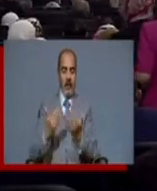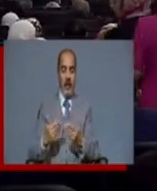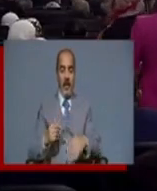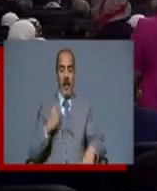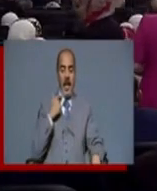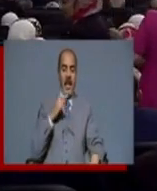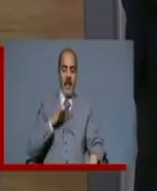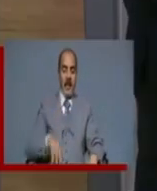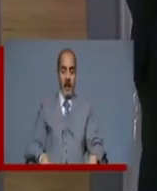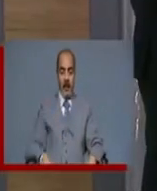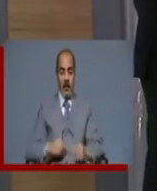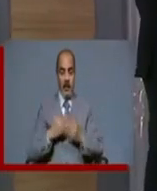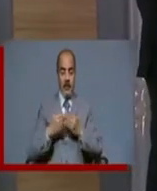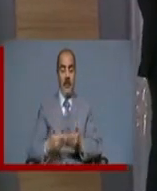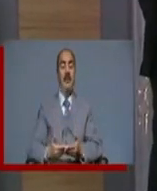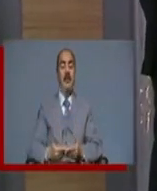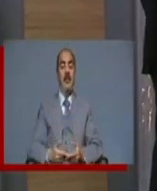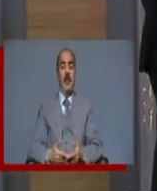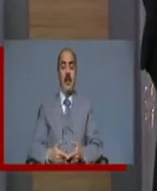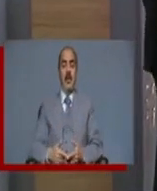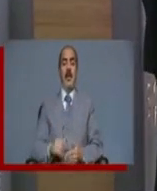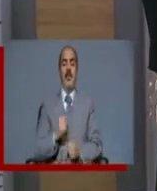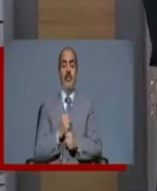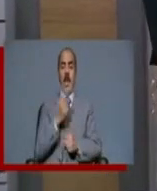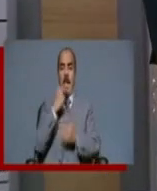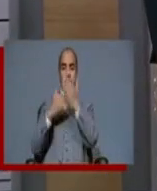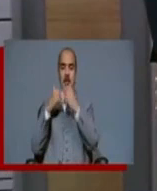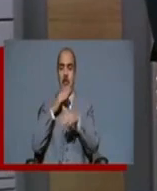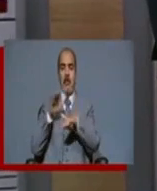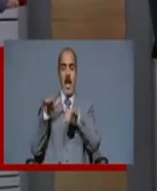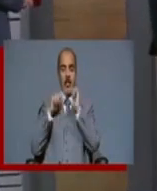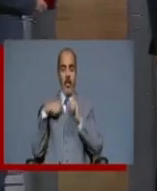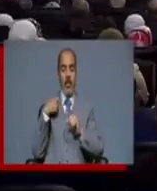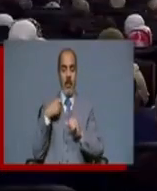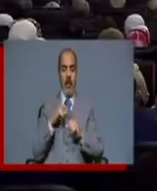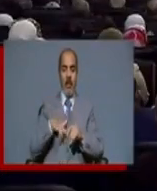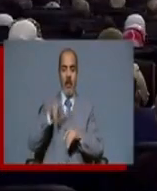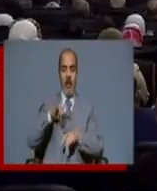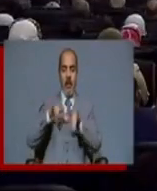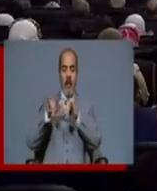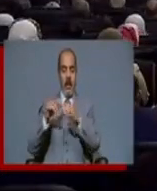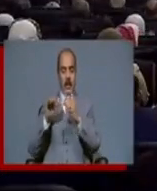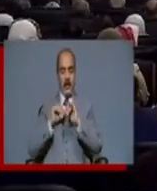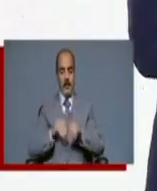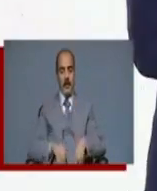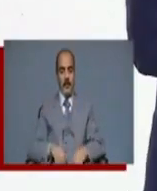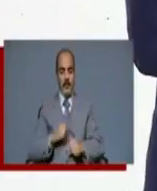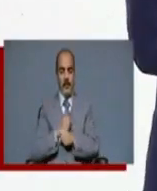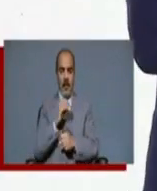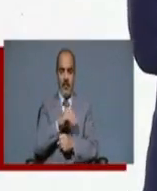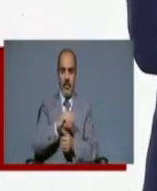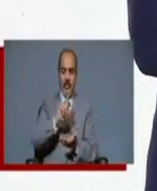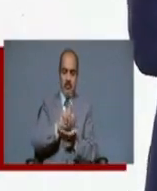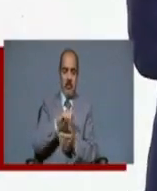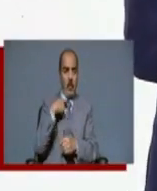نختارهم برضو على على اسس كويسه والناس العمر كله وسنين السنه دي الحمد لله وشغلها لغايه دلوقتي ماشيه